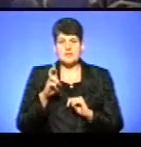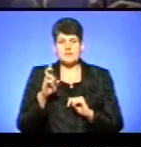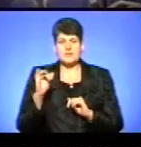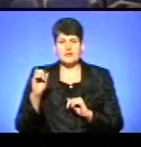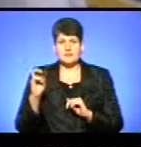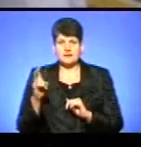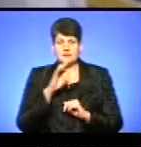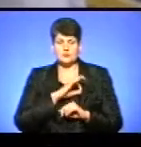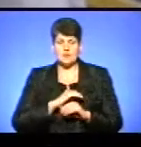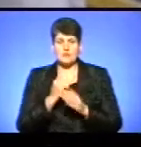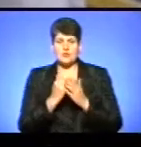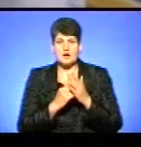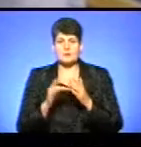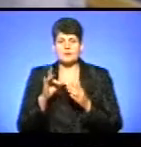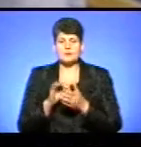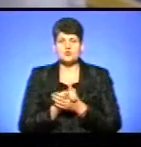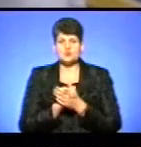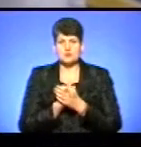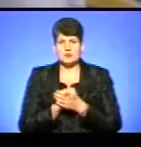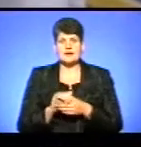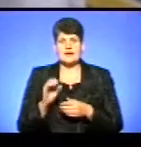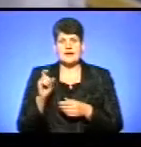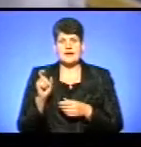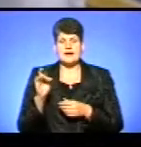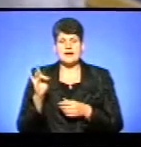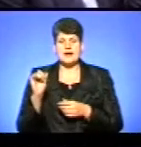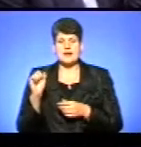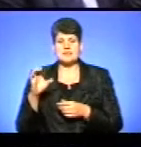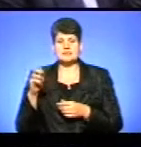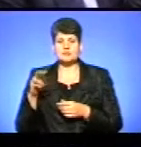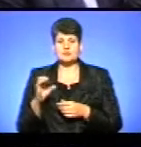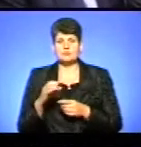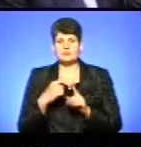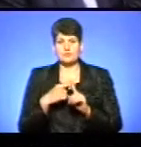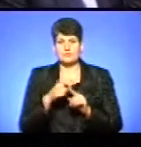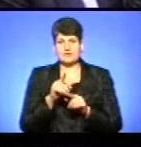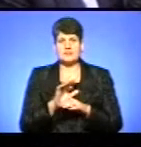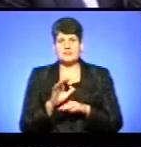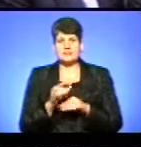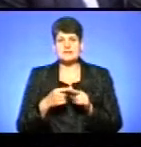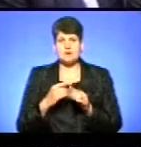скористалася програмою Європейського Союзу «Еразмус+». Тепер вона випускниця цієї програми.